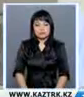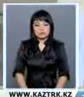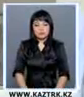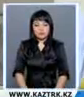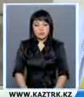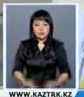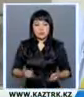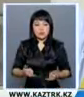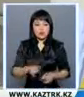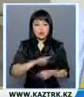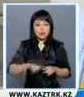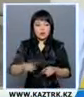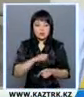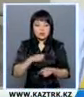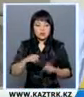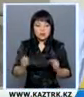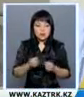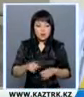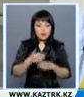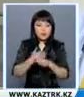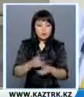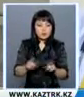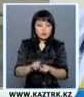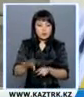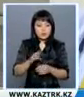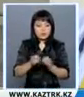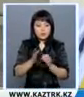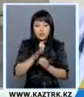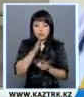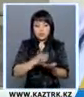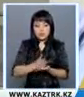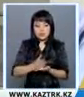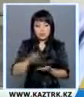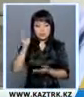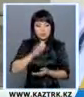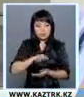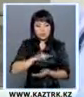Мен осы жедел жәрдем жүйесінде істегеніме 15 жылдай болды. Бүгін мінекей